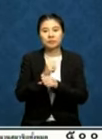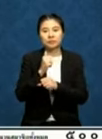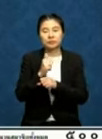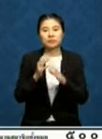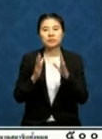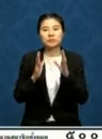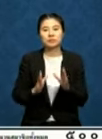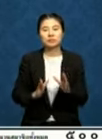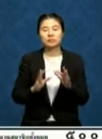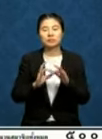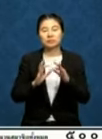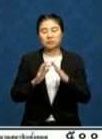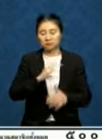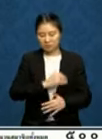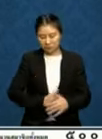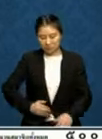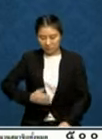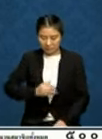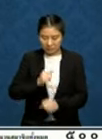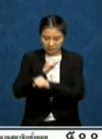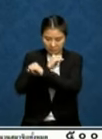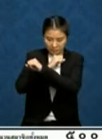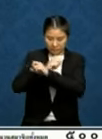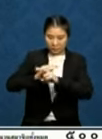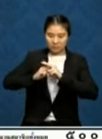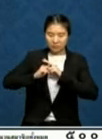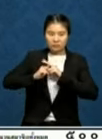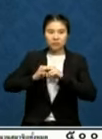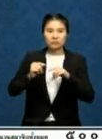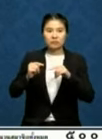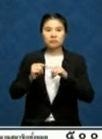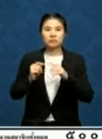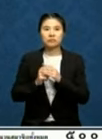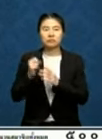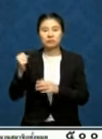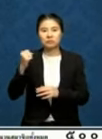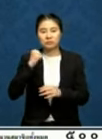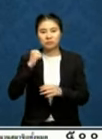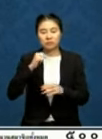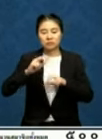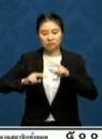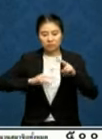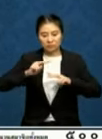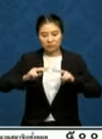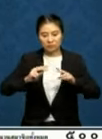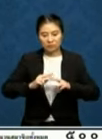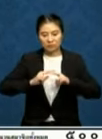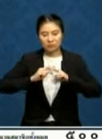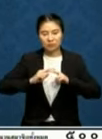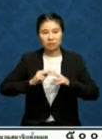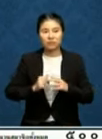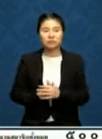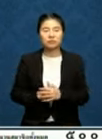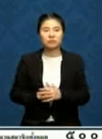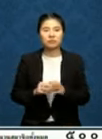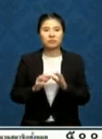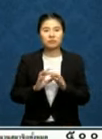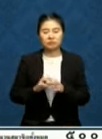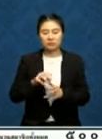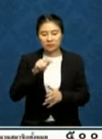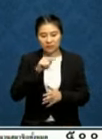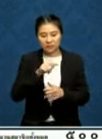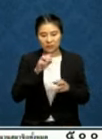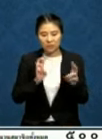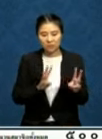สิทธิในร่างกายที่จะได้รับการปกป้องตนเองไม่ว่าจะเป็นผู้ใช้อำนาจปกครองหรือตัวบุตรเองค่ะจากการถูกสักสอน